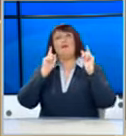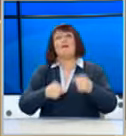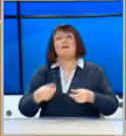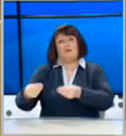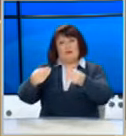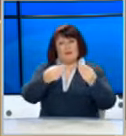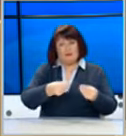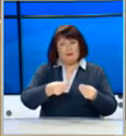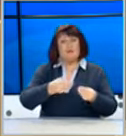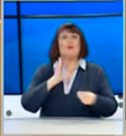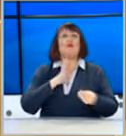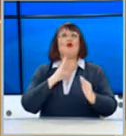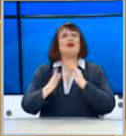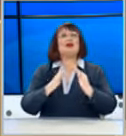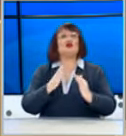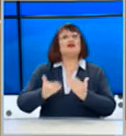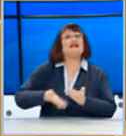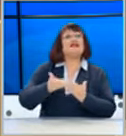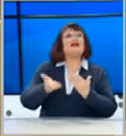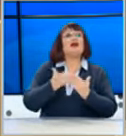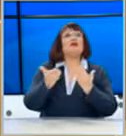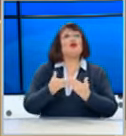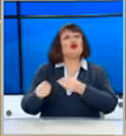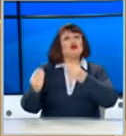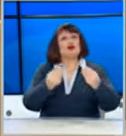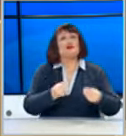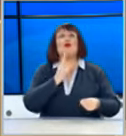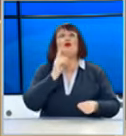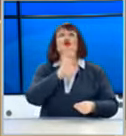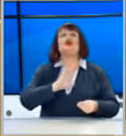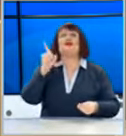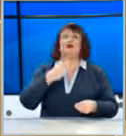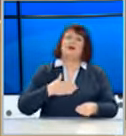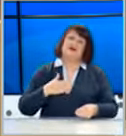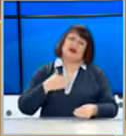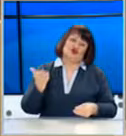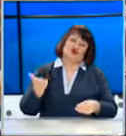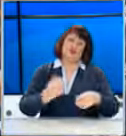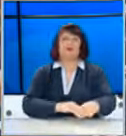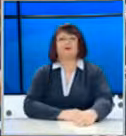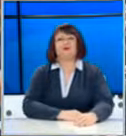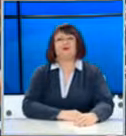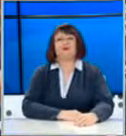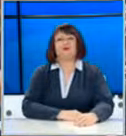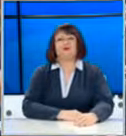προστασία στα πρότυπα και άλλων ευρωπαϊκών χωρών. Σας ευχαριστώ πολύ.